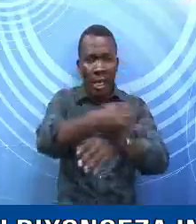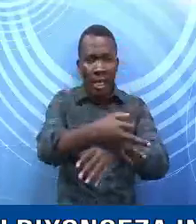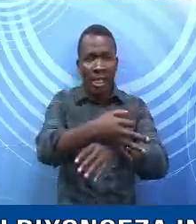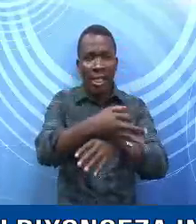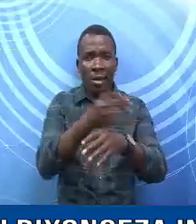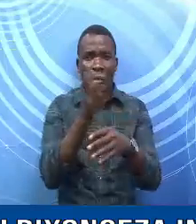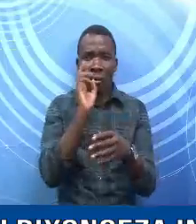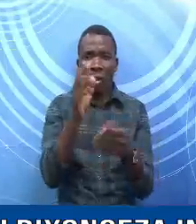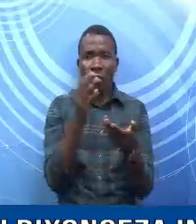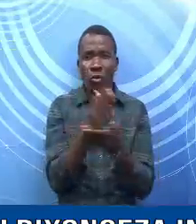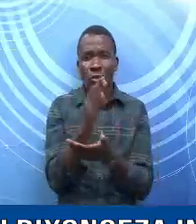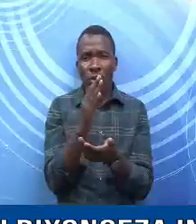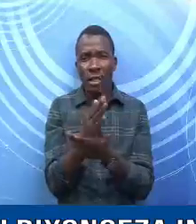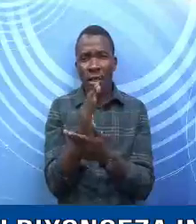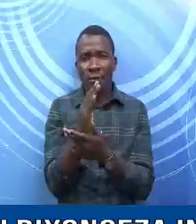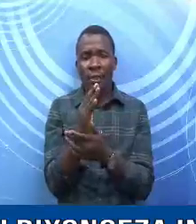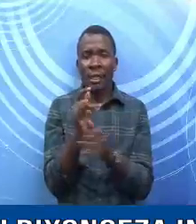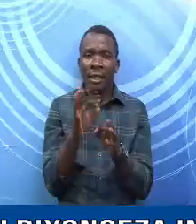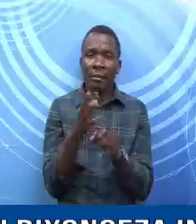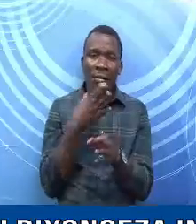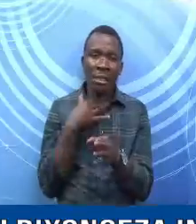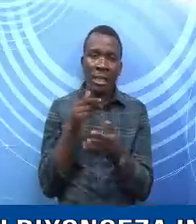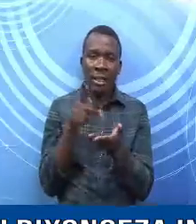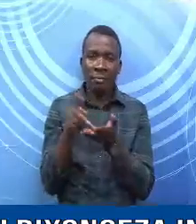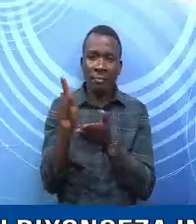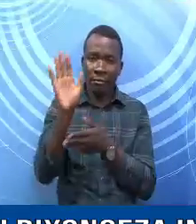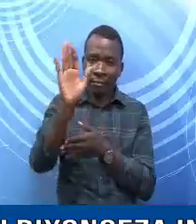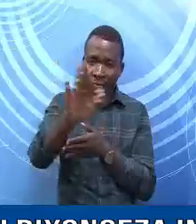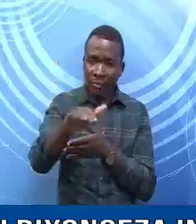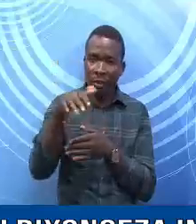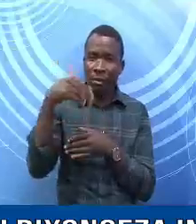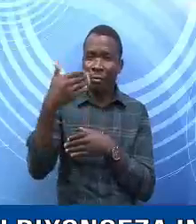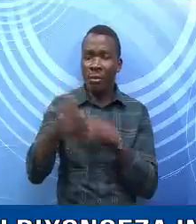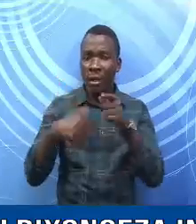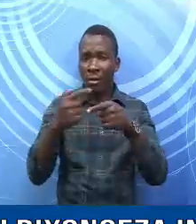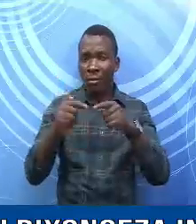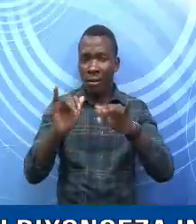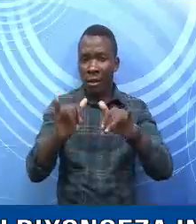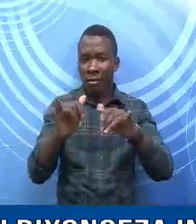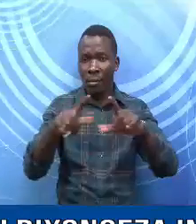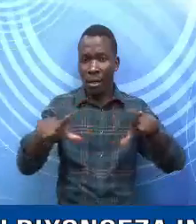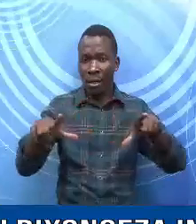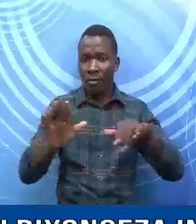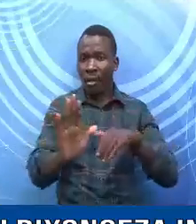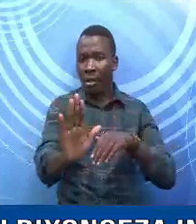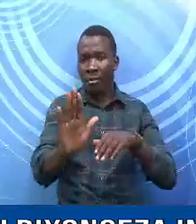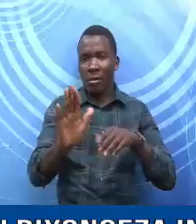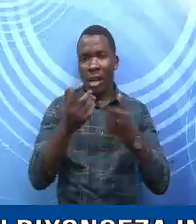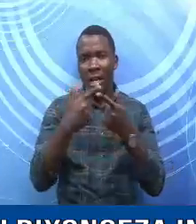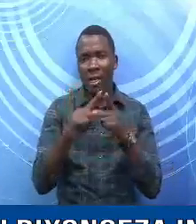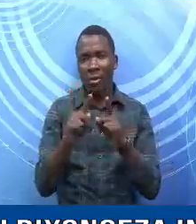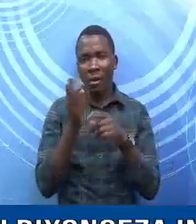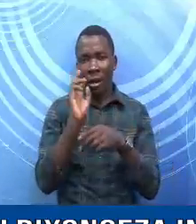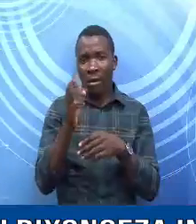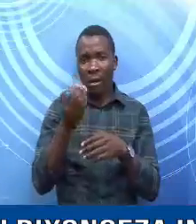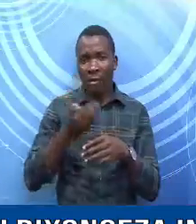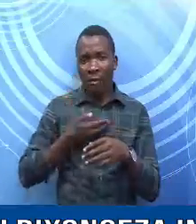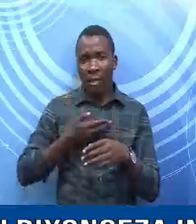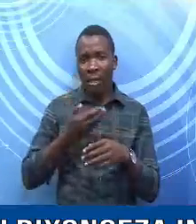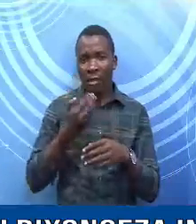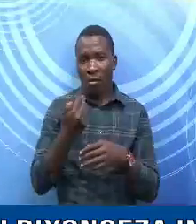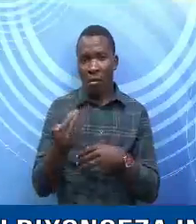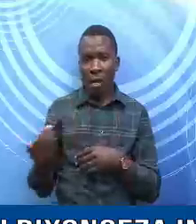nyine niwe bahifuza bamwishyura, noneho bagakomeza ubutaka ariko nawe ntarengane mubye kandi babona afite umwana ari imitungo